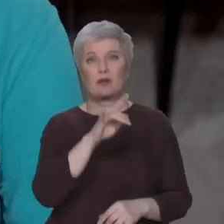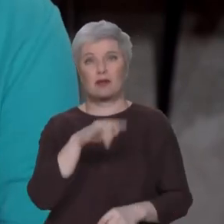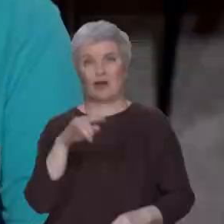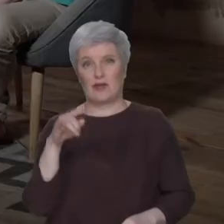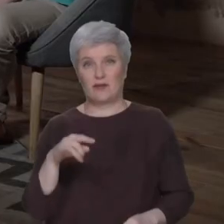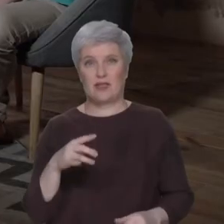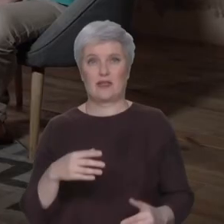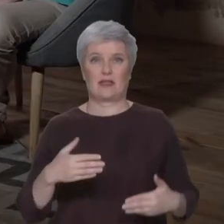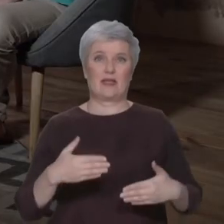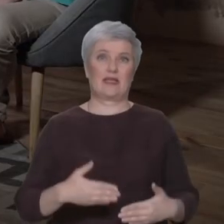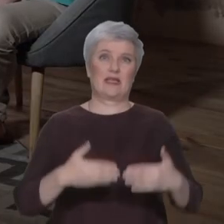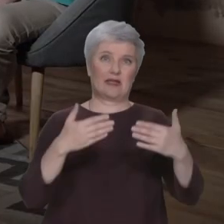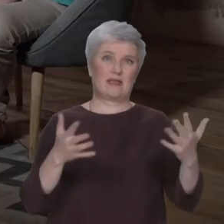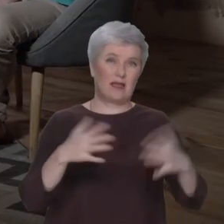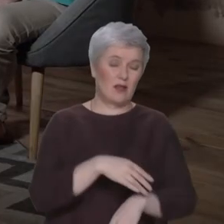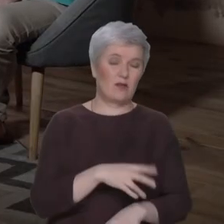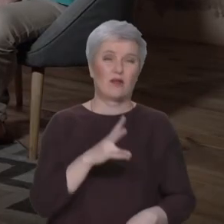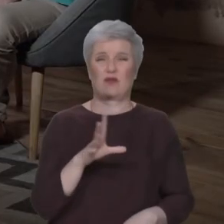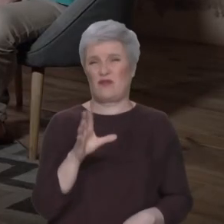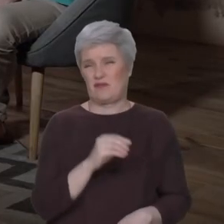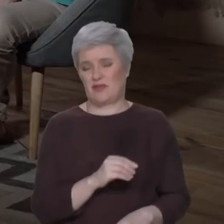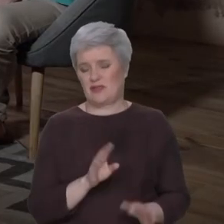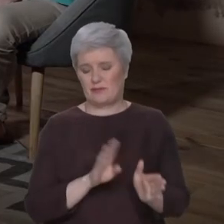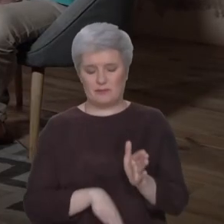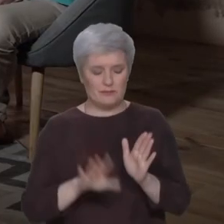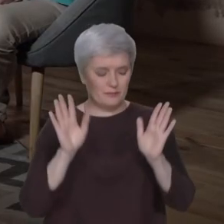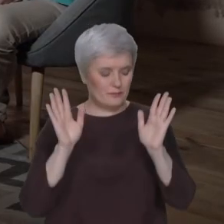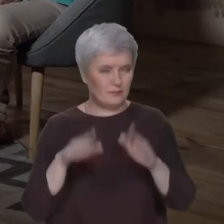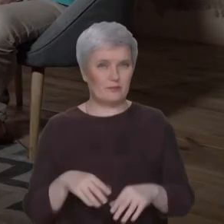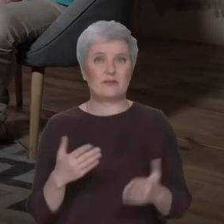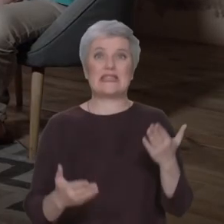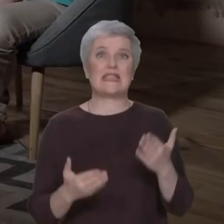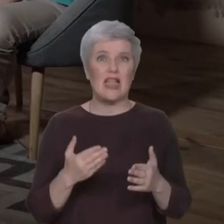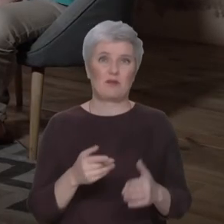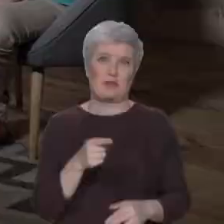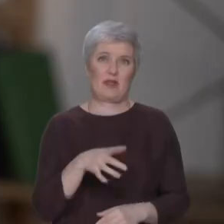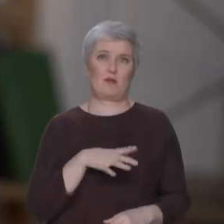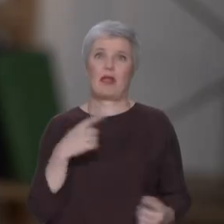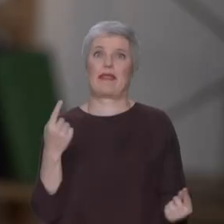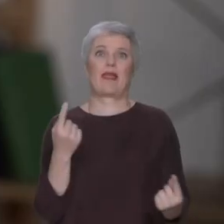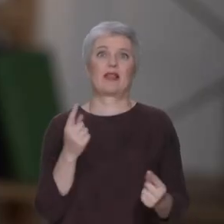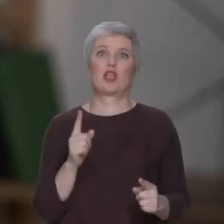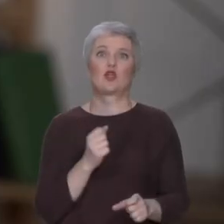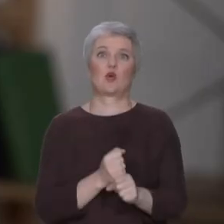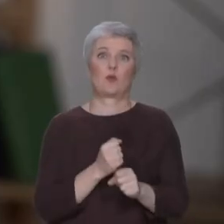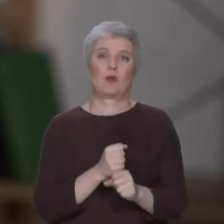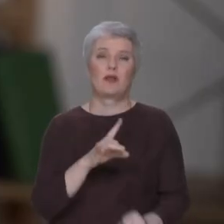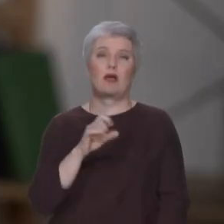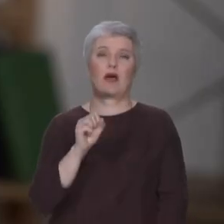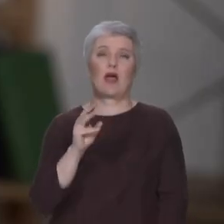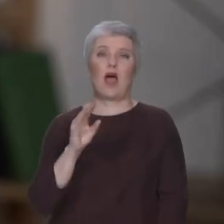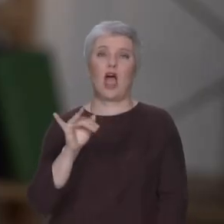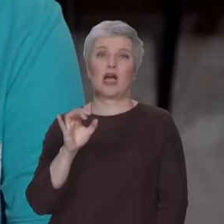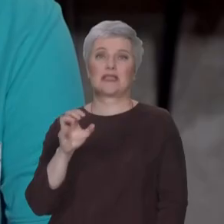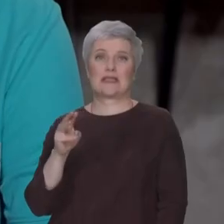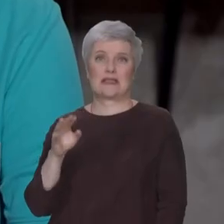стіні, стіну, але все відносно. Якби це було єдине, що зробили рашисти в Україні